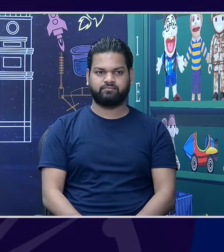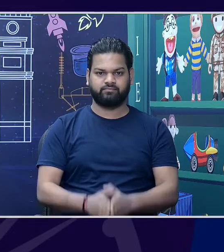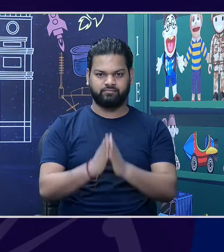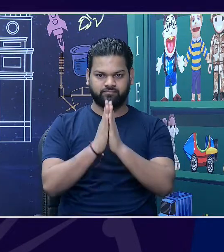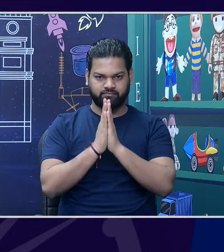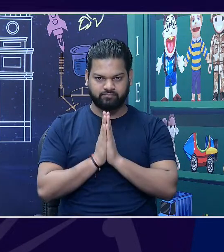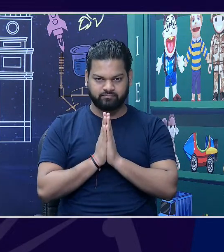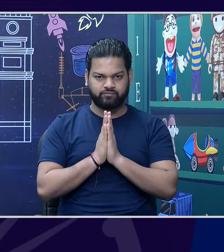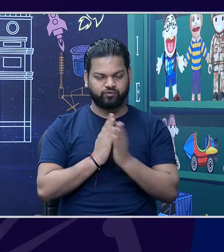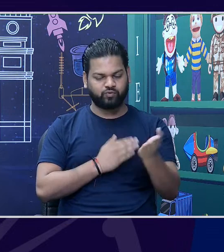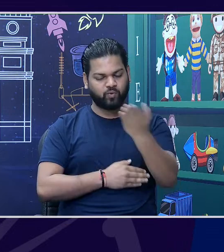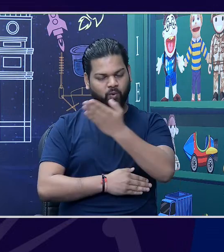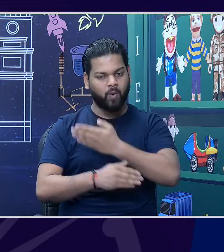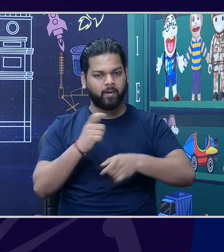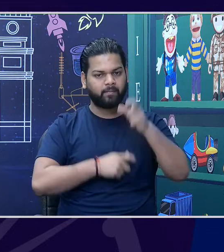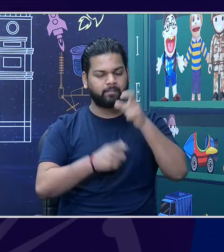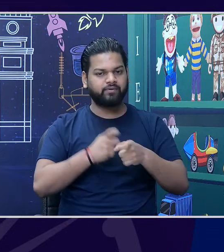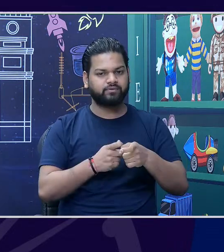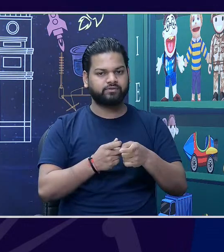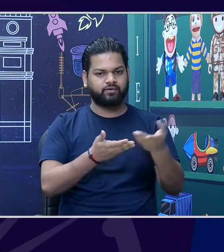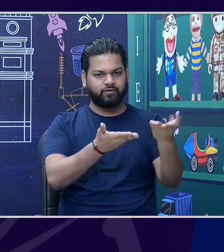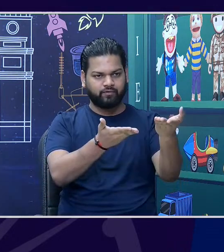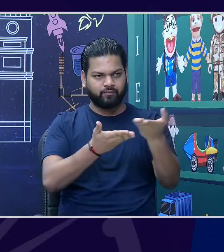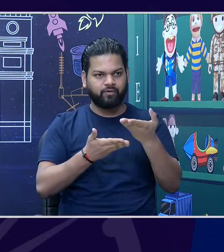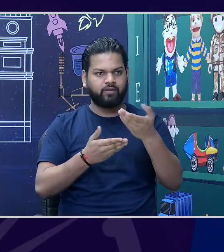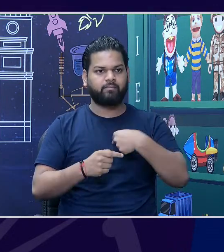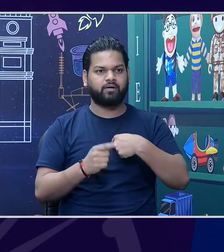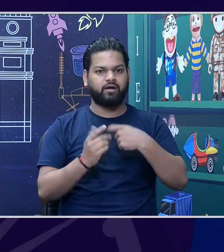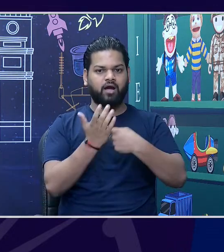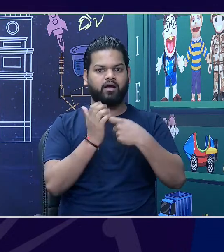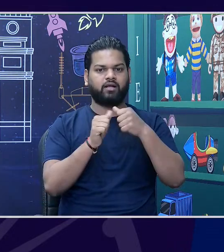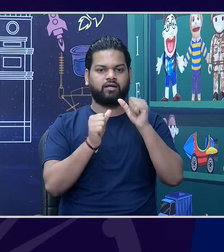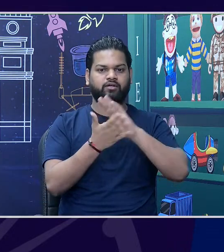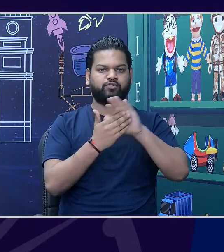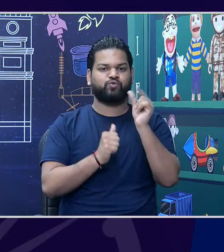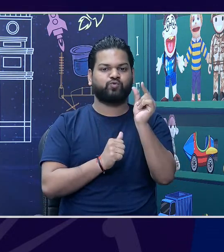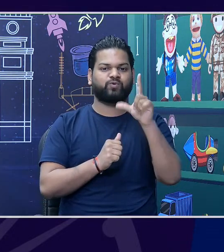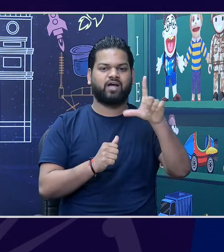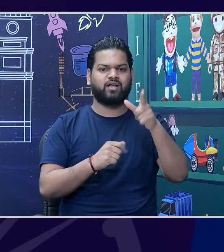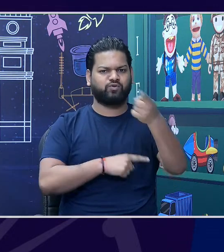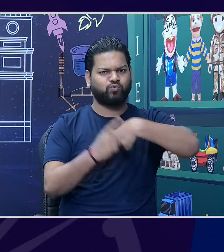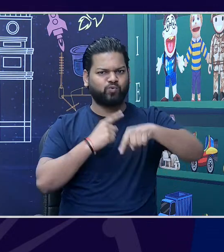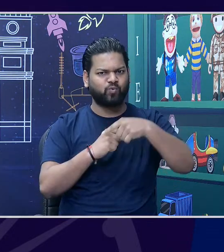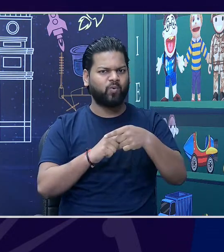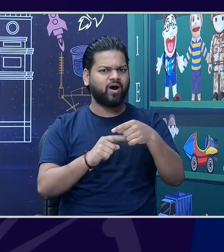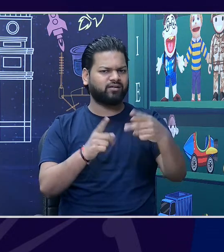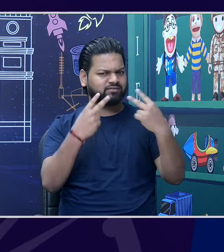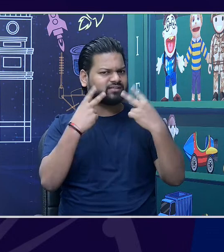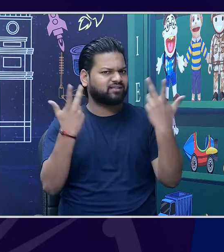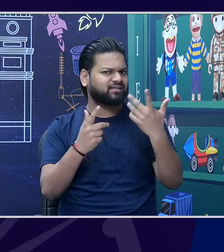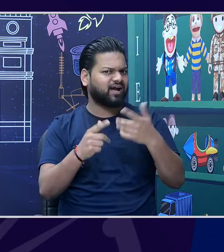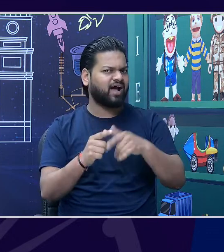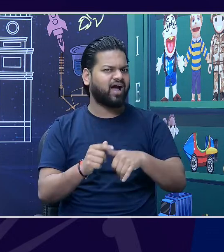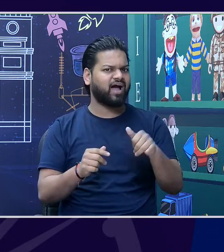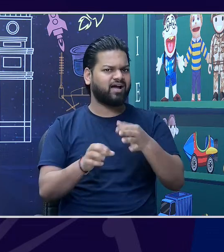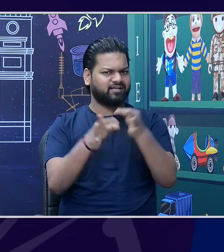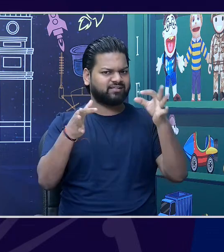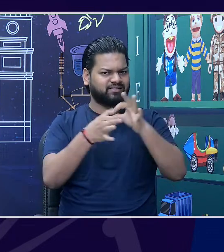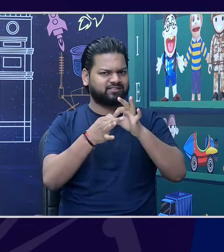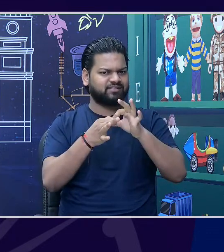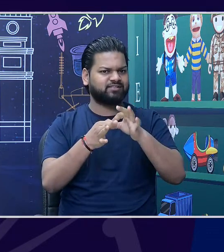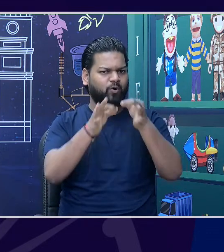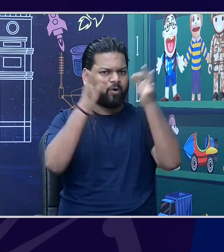नमस्कार, आप सभी का स्वागत है। मैं हूं राहुल और आप देख रहे हैं eVidya चैनल्स और NCERT का ऑफिशियल यूट्यूब चैनल।